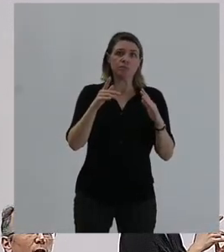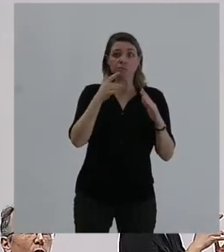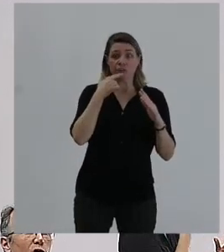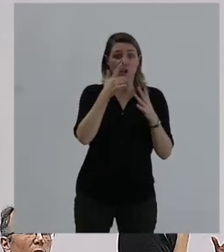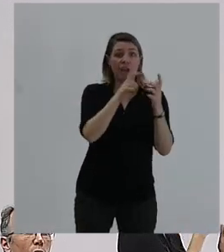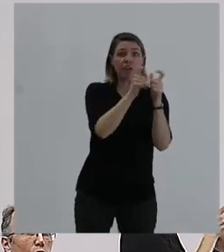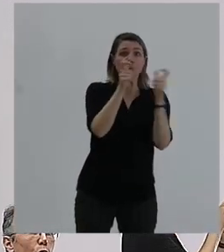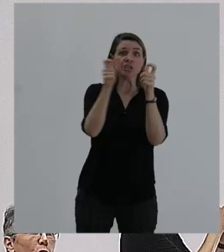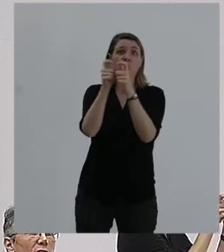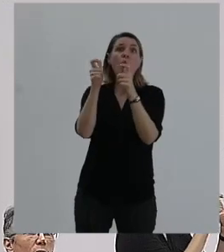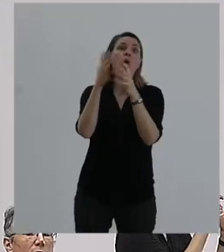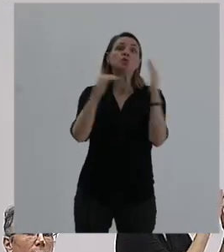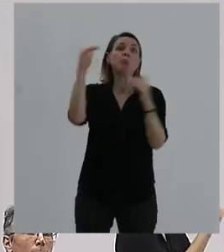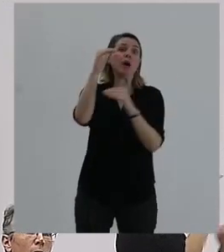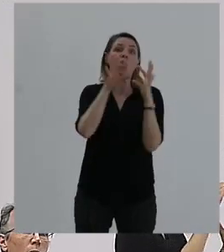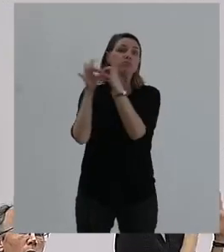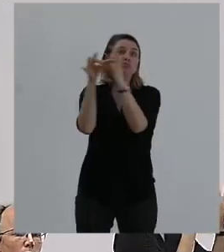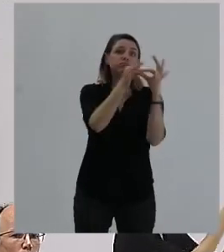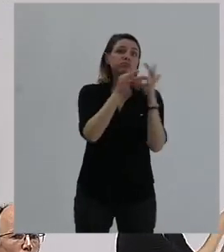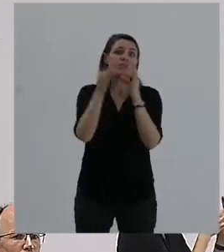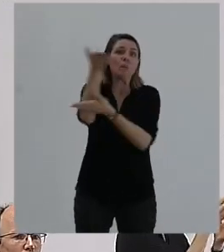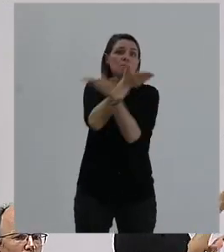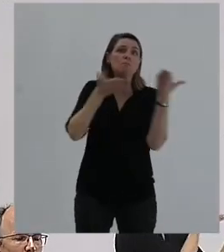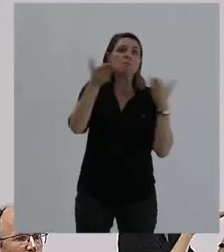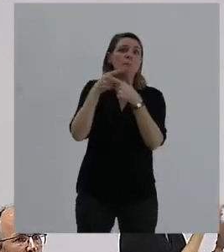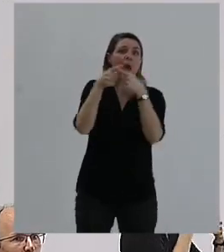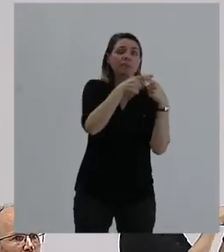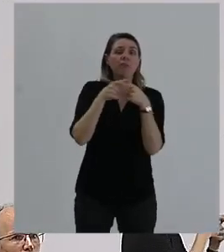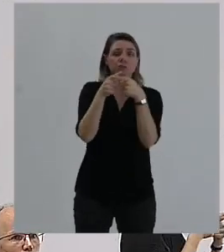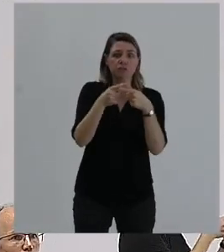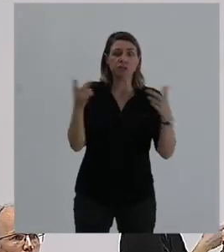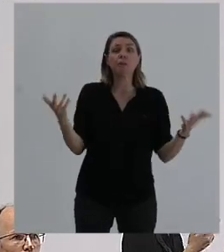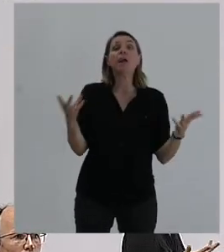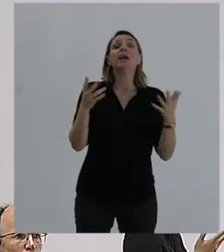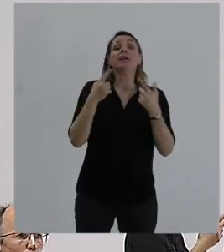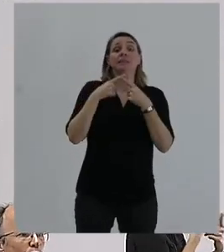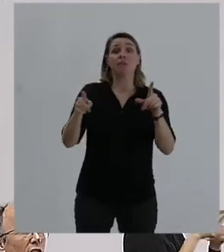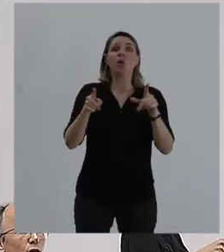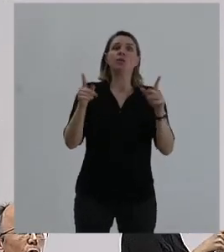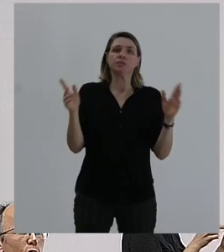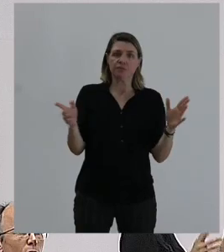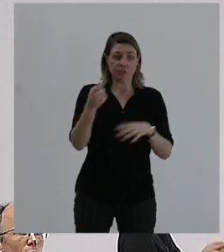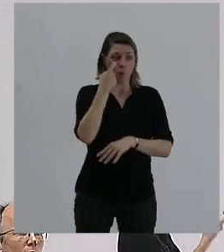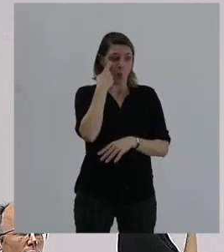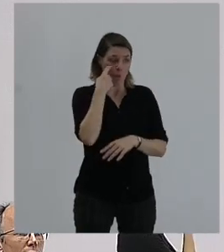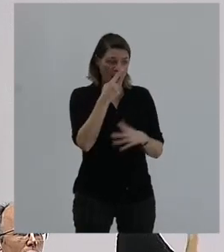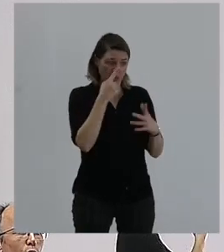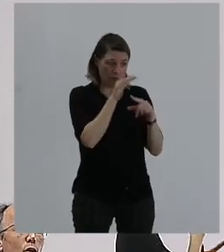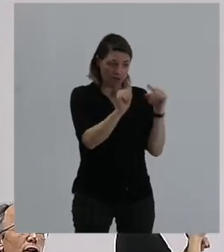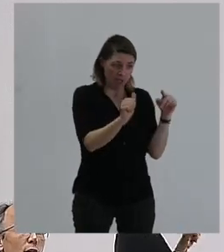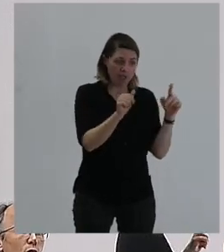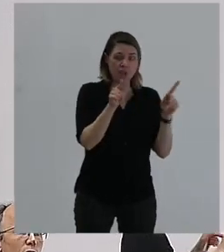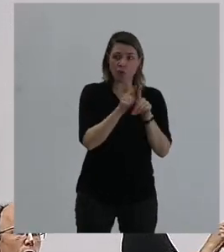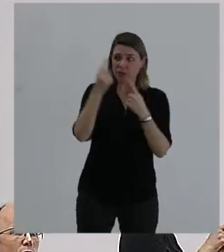des établissements du supérieur, de produire des savoirs critiques. Je crois qu'il y a une différence fondamentale entre constater que nous le faisons et